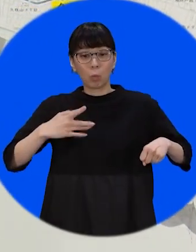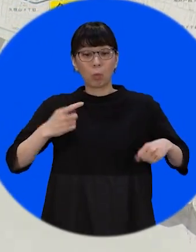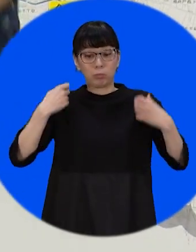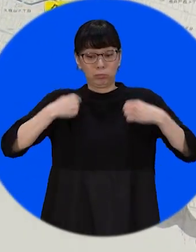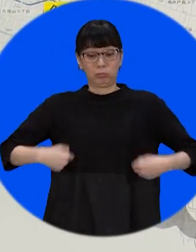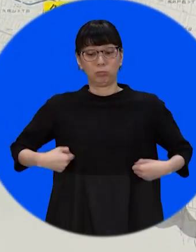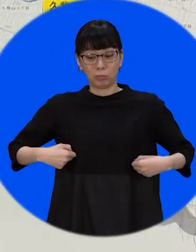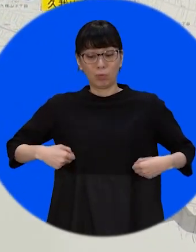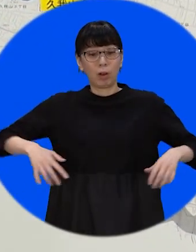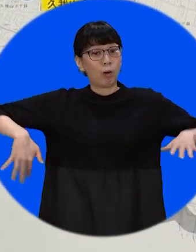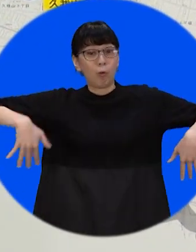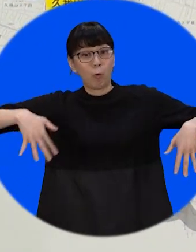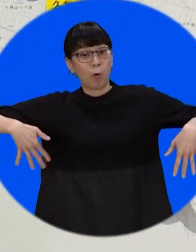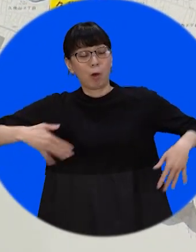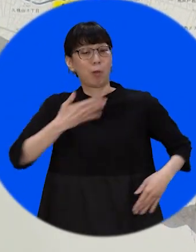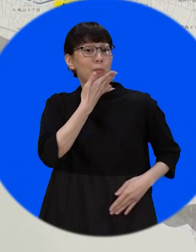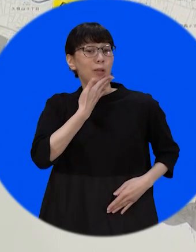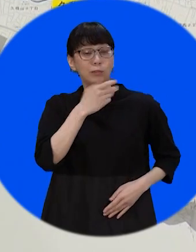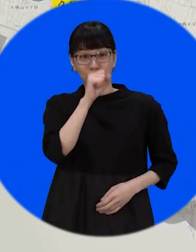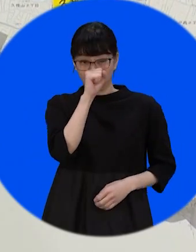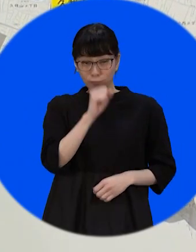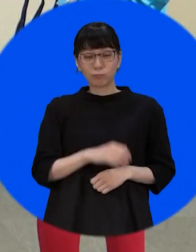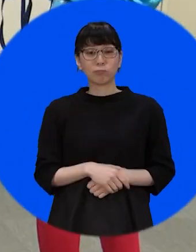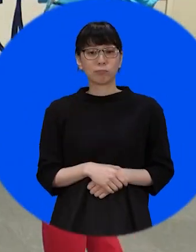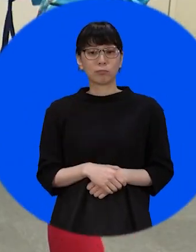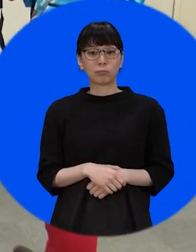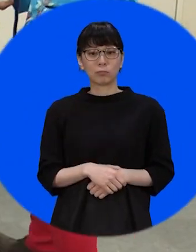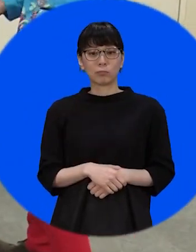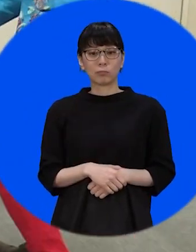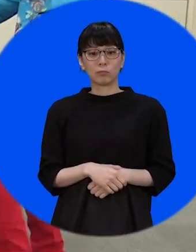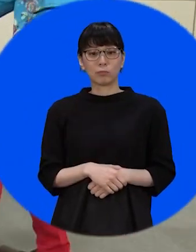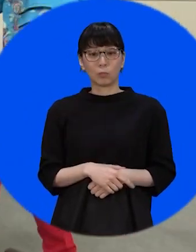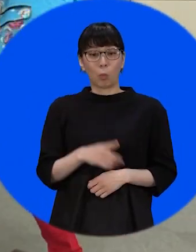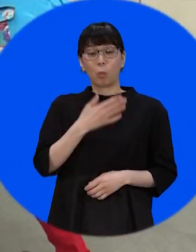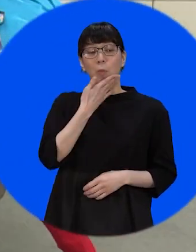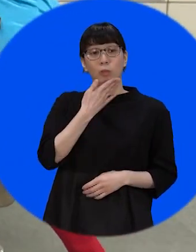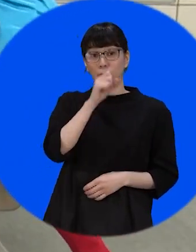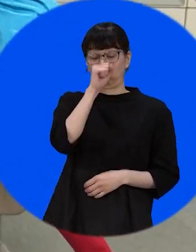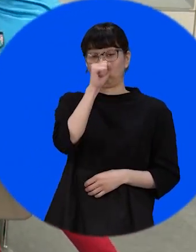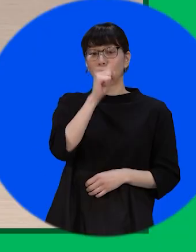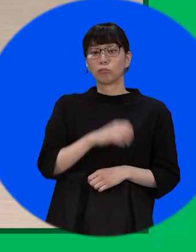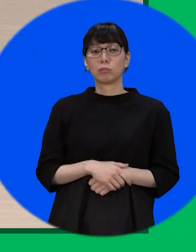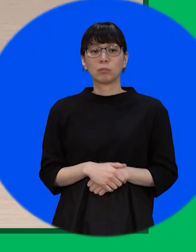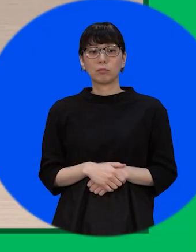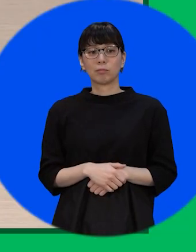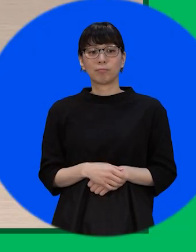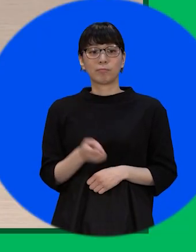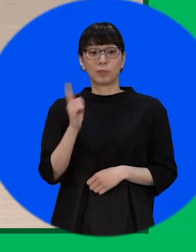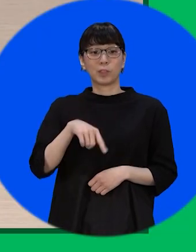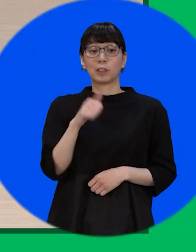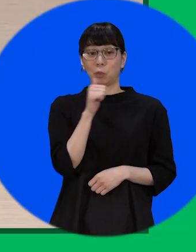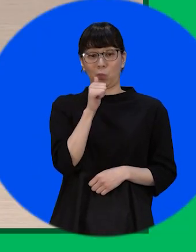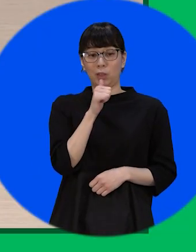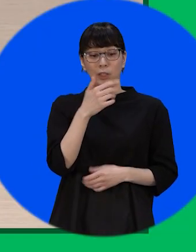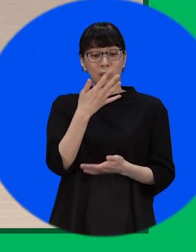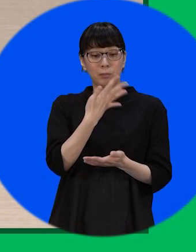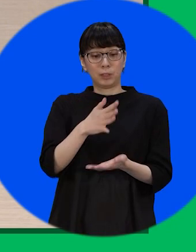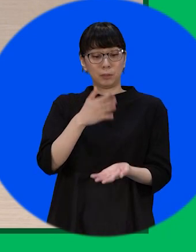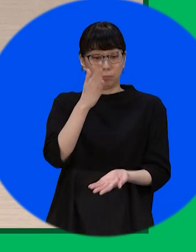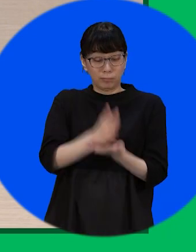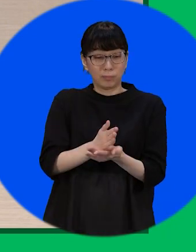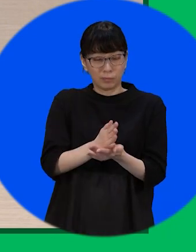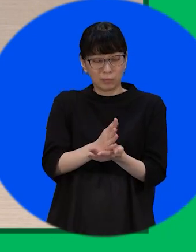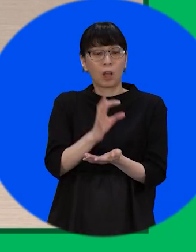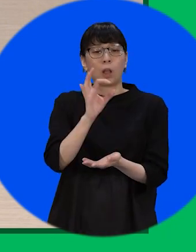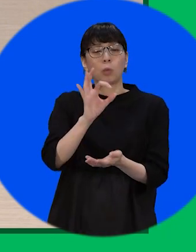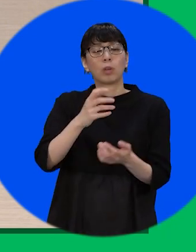ので、こういった背負えるものがあれば、便利にはなってくるかなとは。 あ、でもこれすごい便利ですね。便利なんだ。 水道が止まるとト